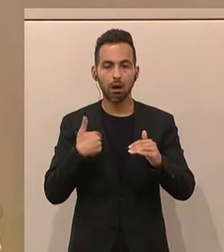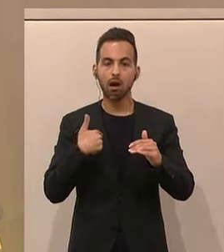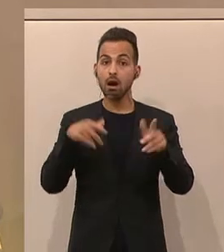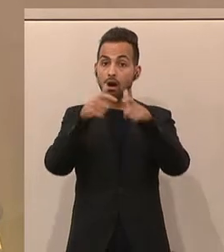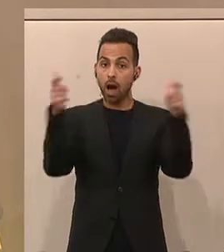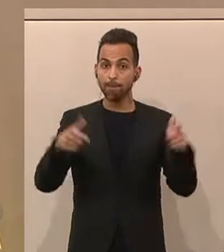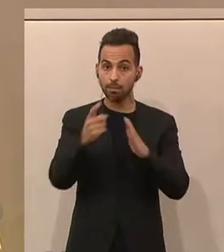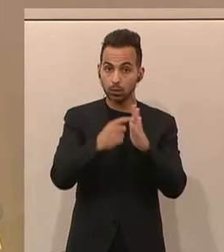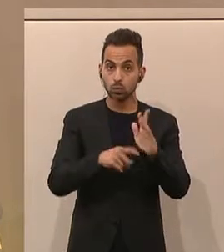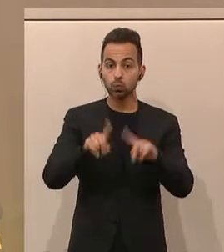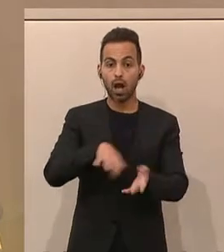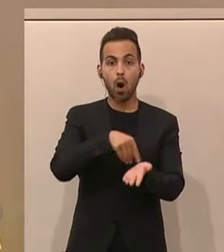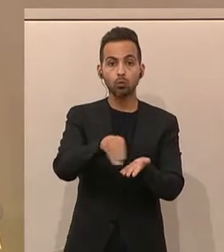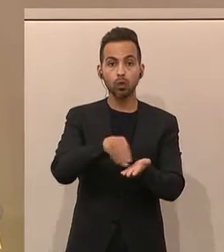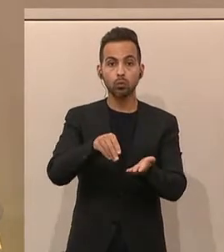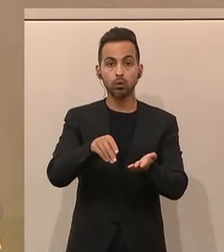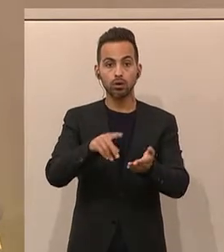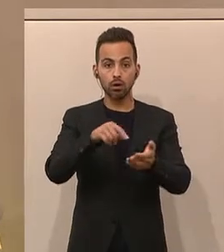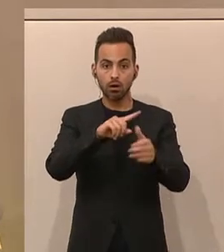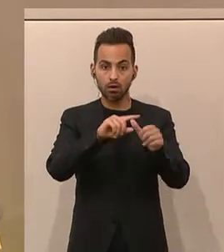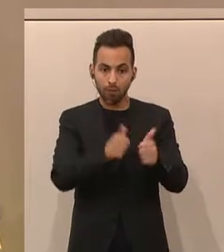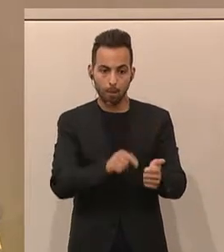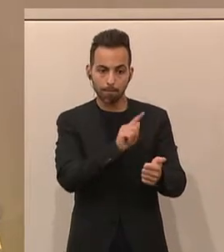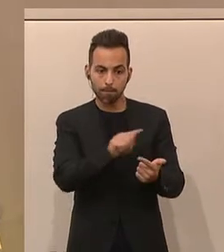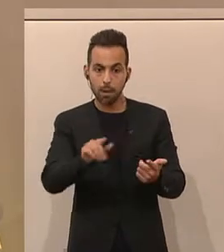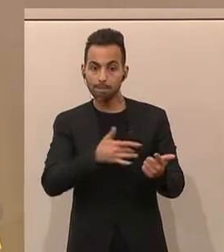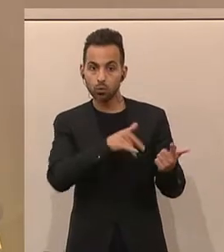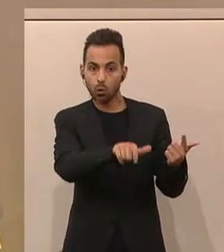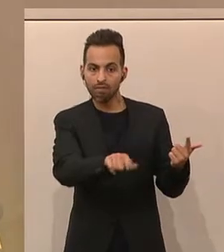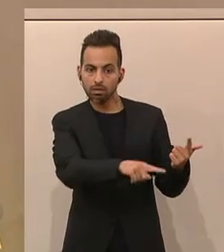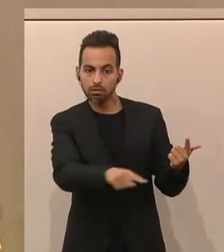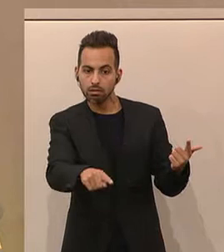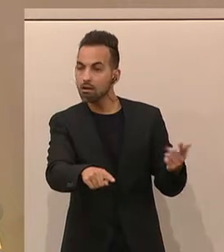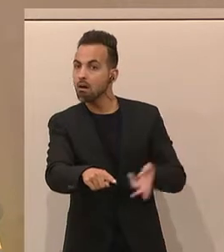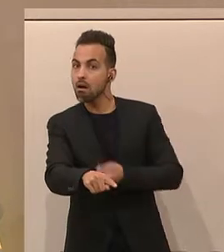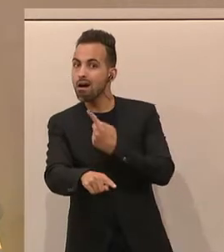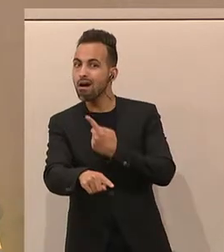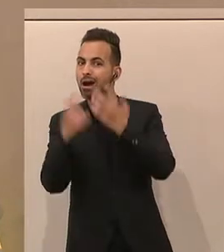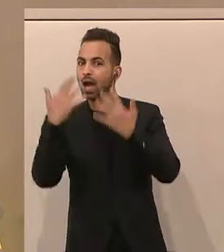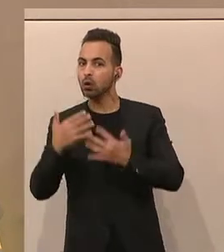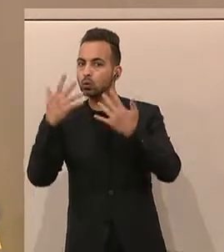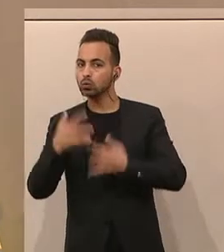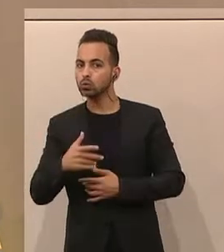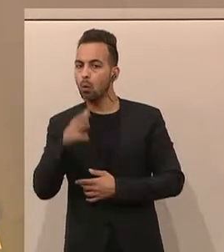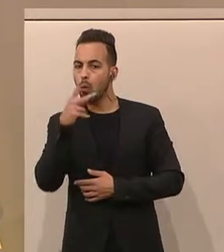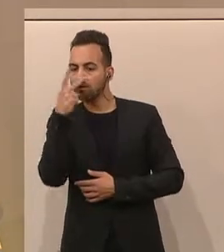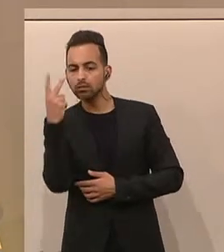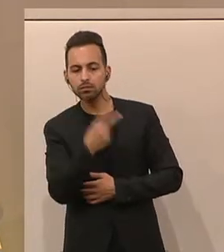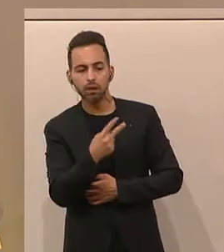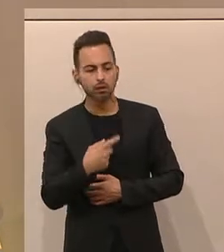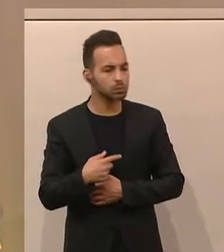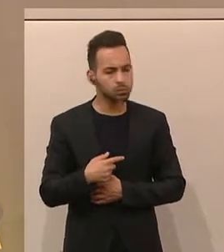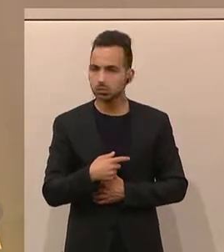Rahmenbedingungen und die Auszahlungsmodalitäten für die Betroffenen wurden seitens des Rechnungshofs als unzweckmäßig und nicht